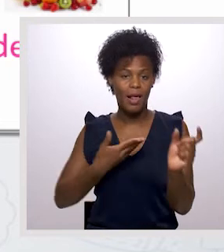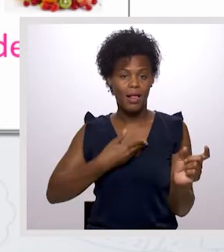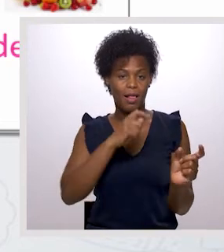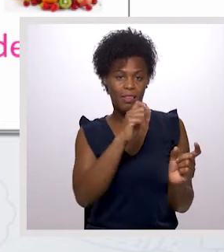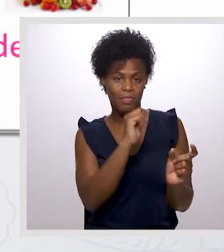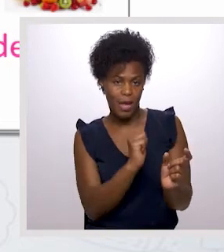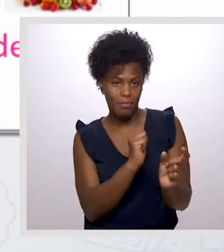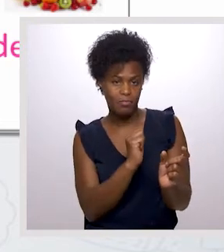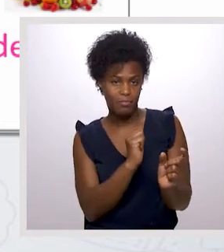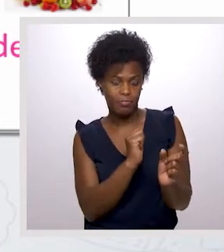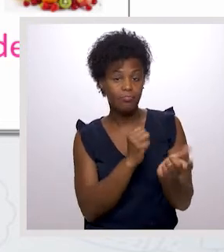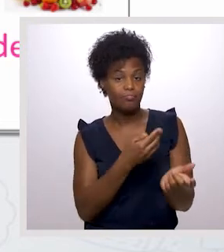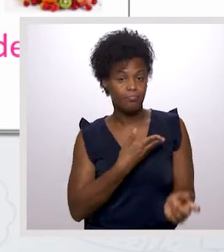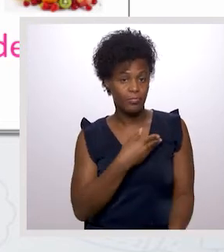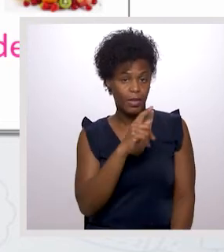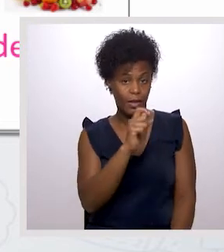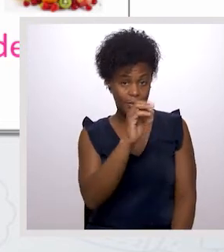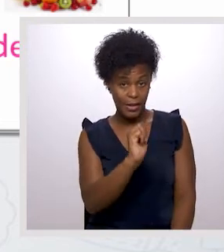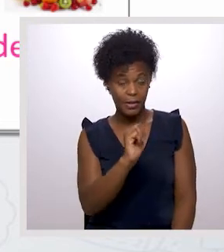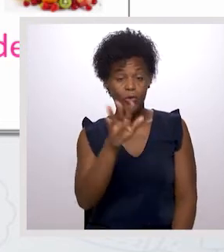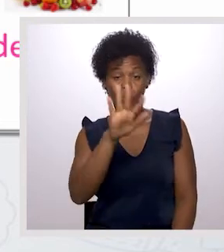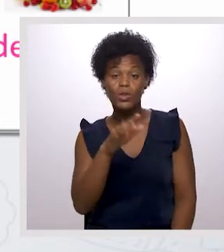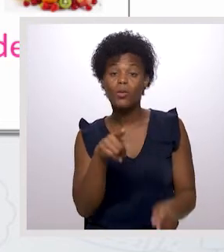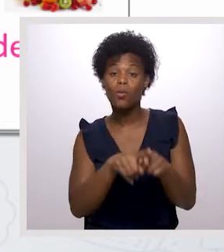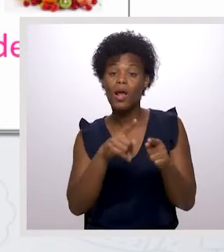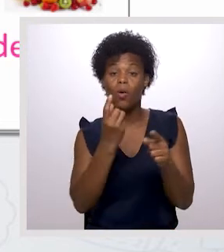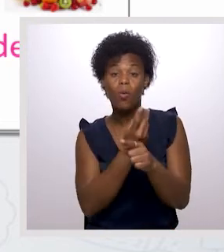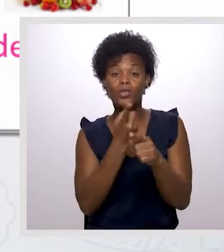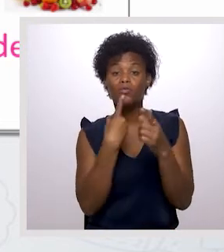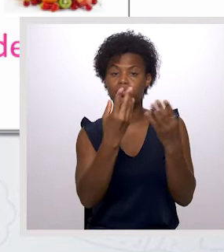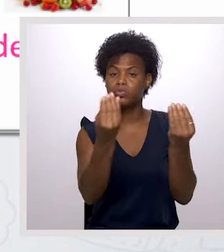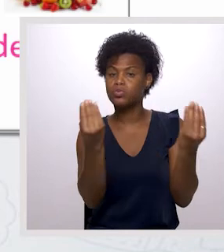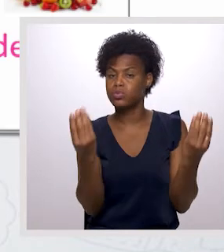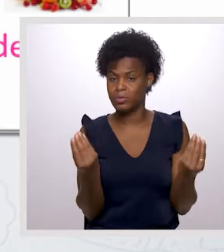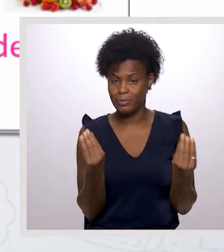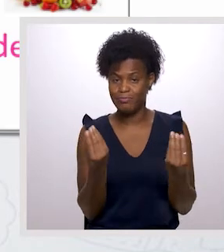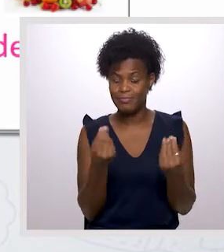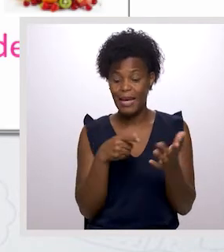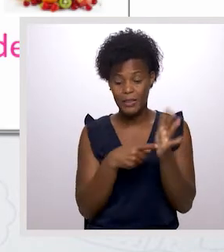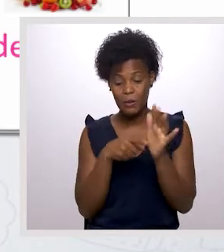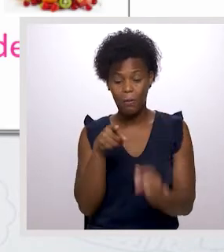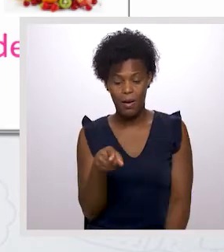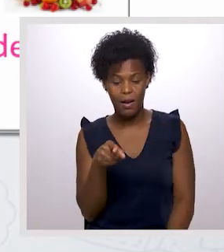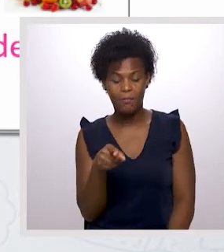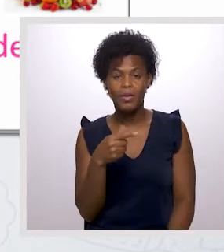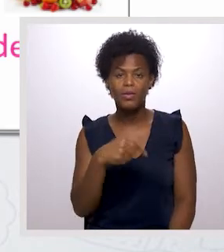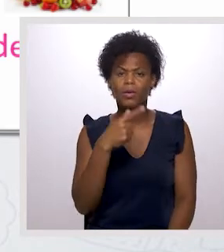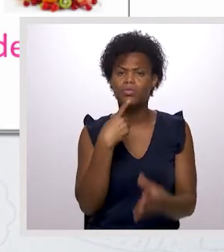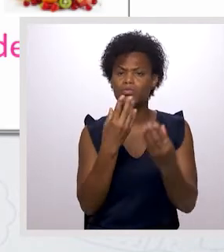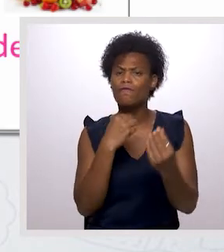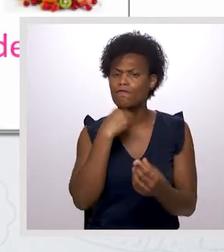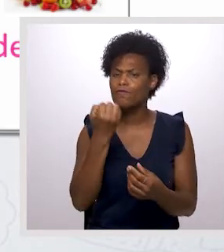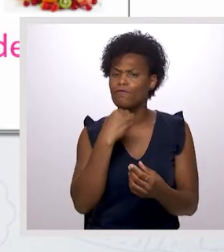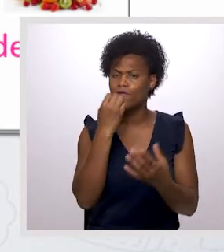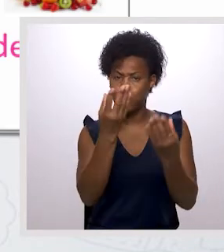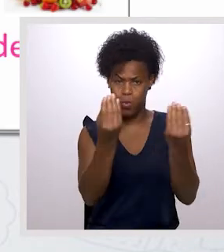on l'utilise quand c'est au pluriel. Par exemple, ici, nous avons beaucoup de fruits. On